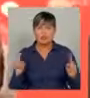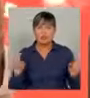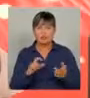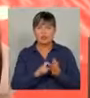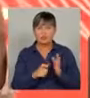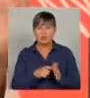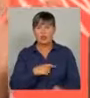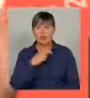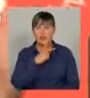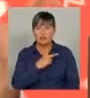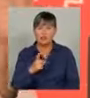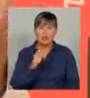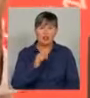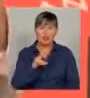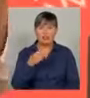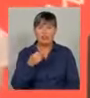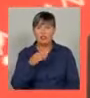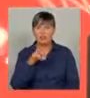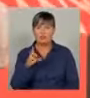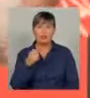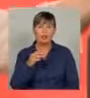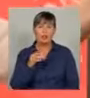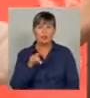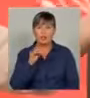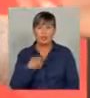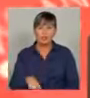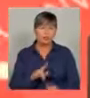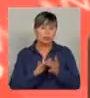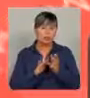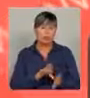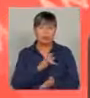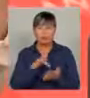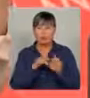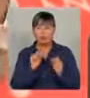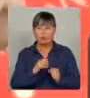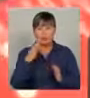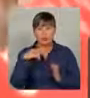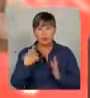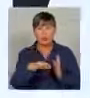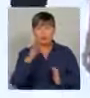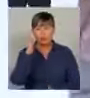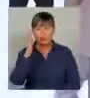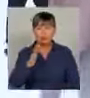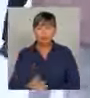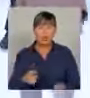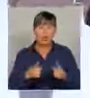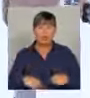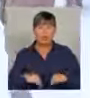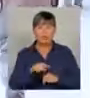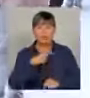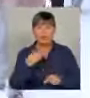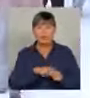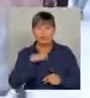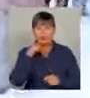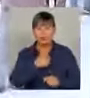здания. Я видел Хан-Шатыр и Байтерек, и здесь, в этом футуристичном городе, можно снимать фильмы о будущем. Организаторы говорят, что в этом